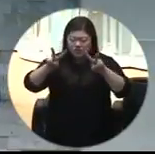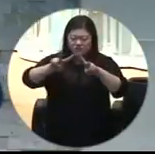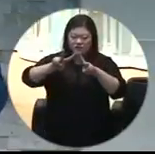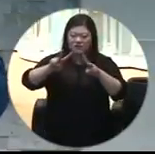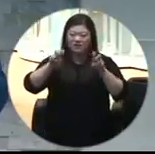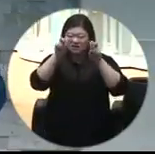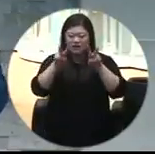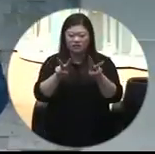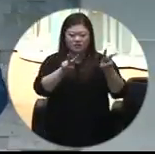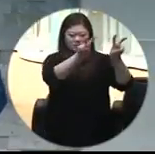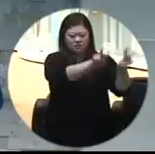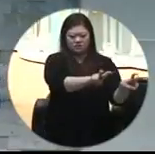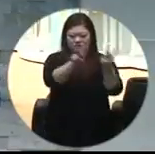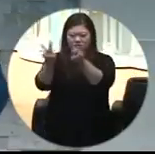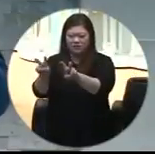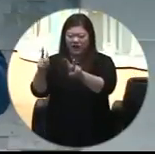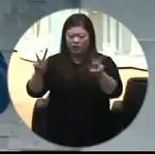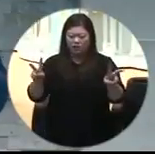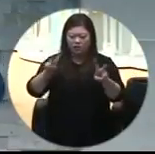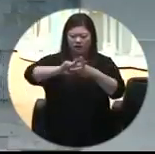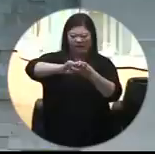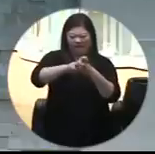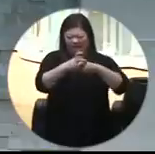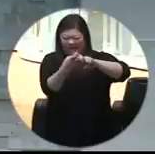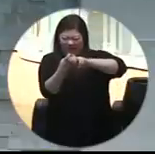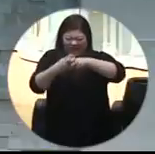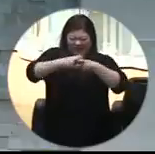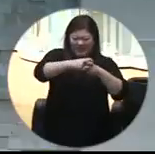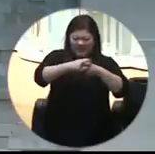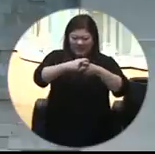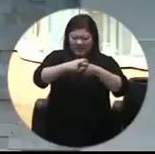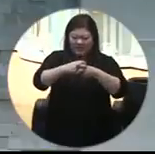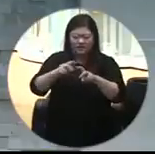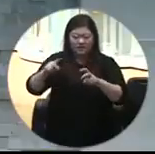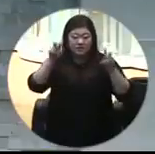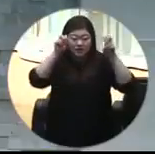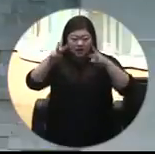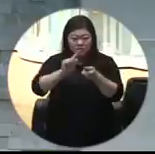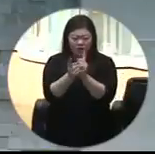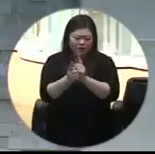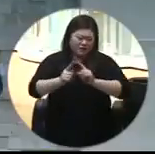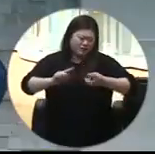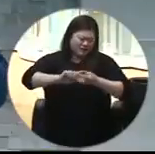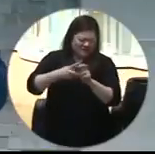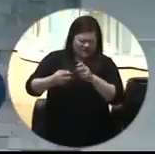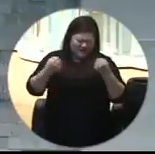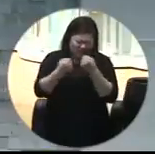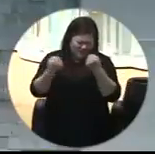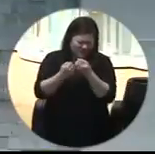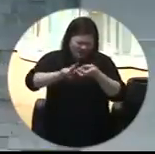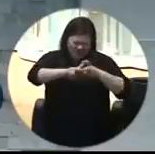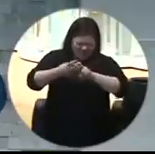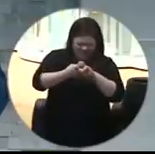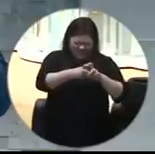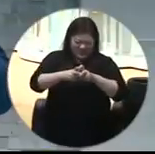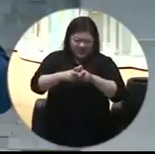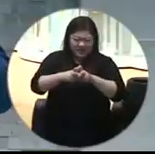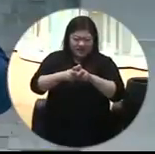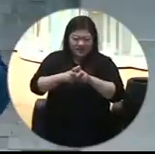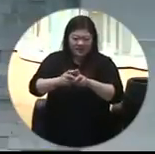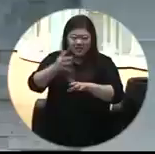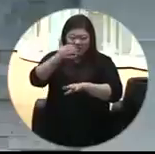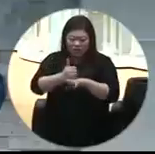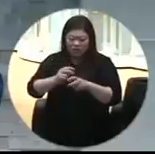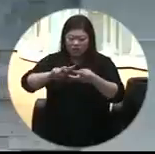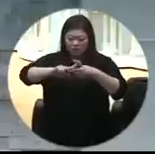엉켜가지고 두 사슴이 치열하게 서로 싸우다 서로 간에 그렇게 상대방의